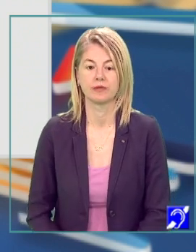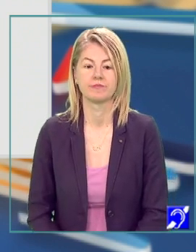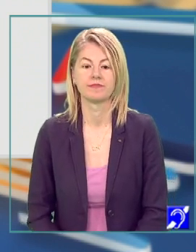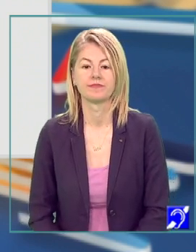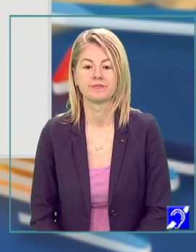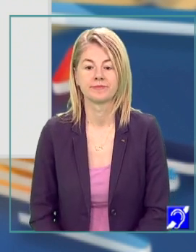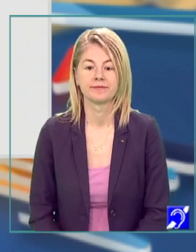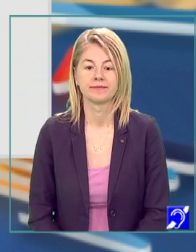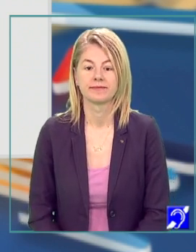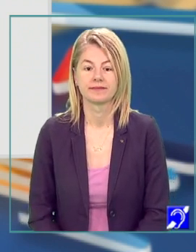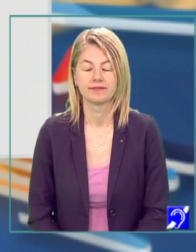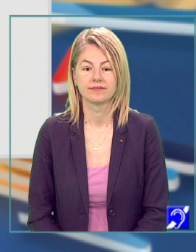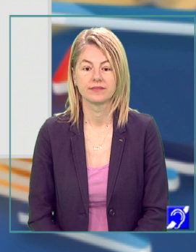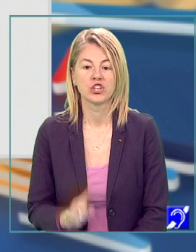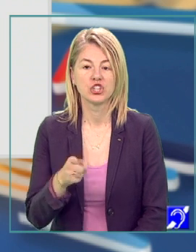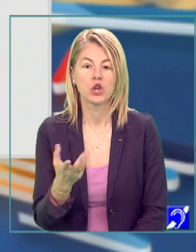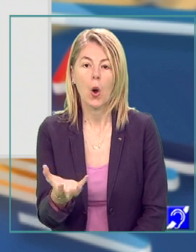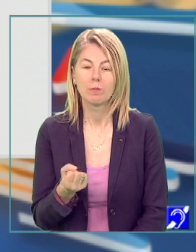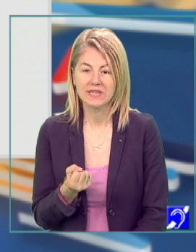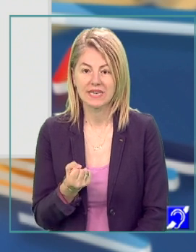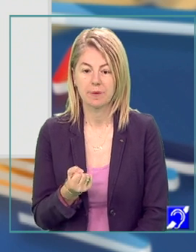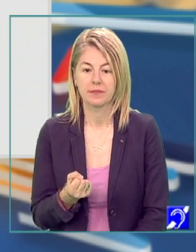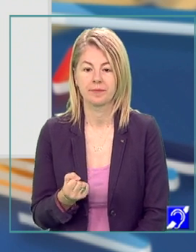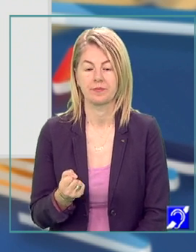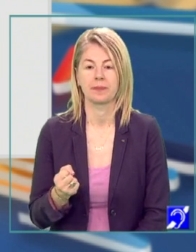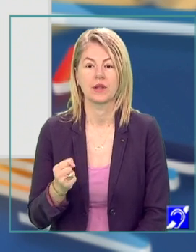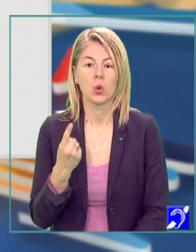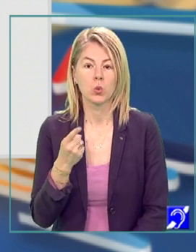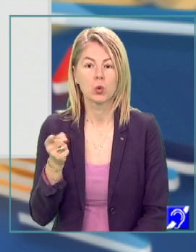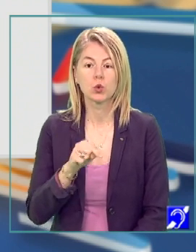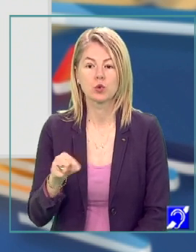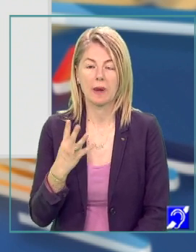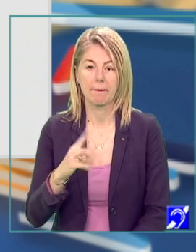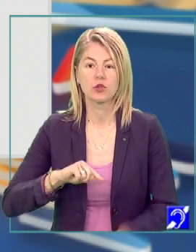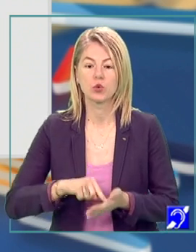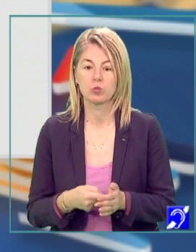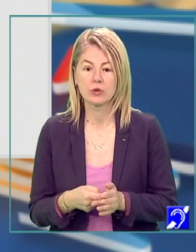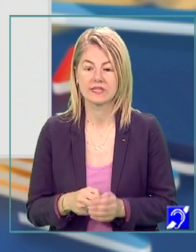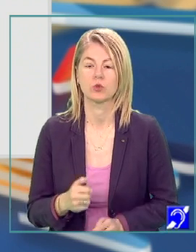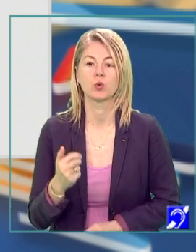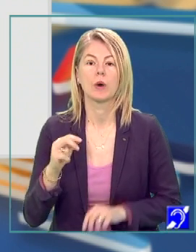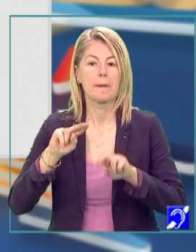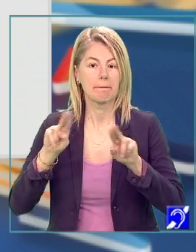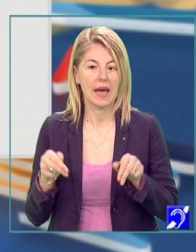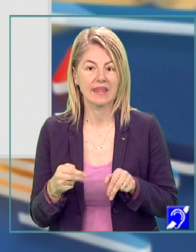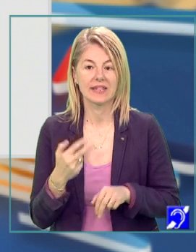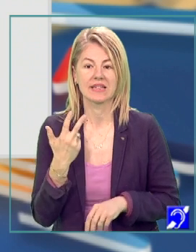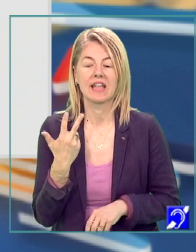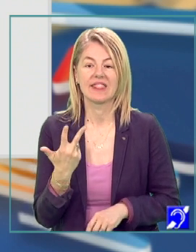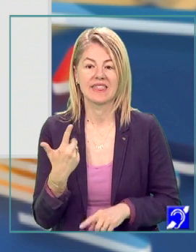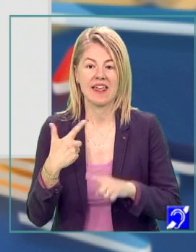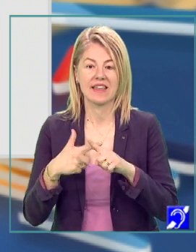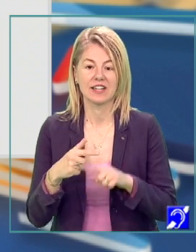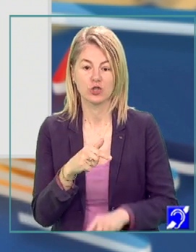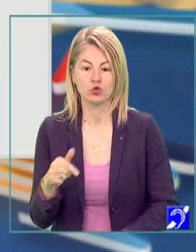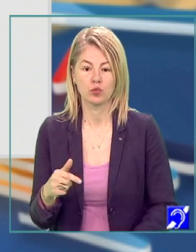paranteză, și o să obținem că este egal cu 1/4 ori 5x minus